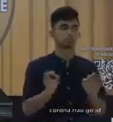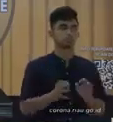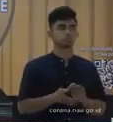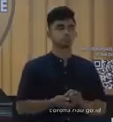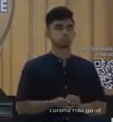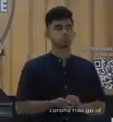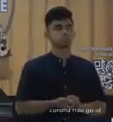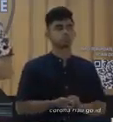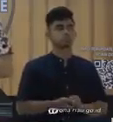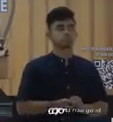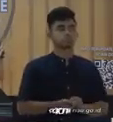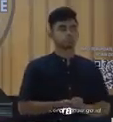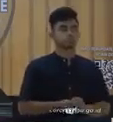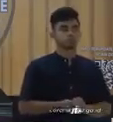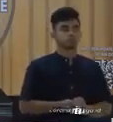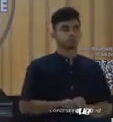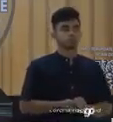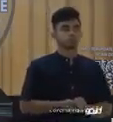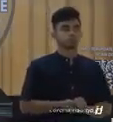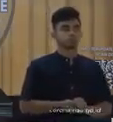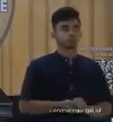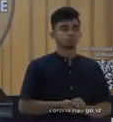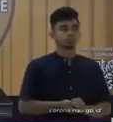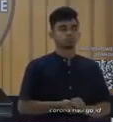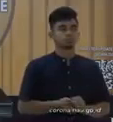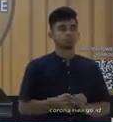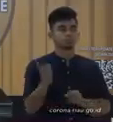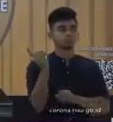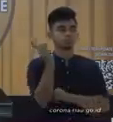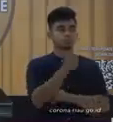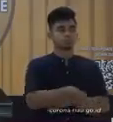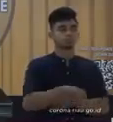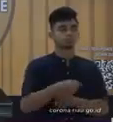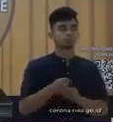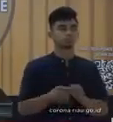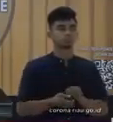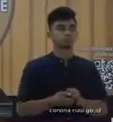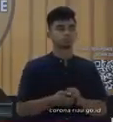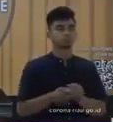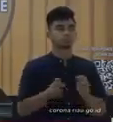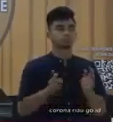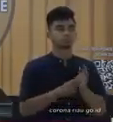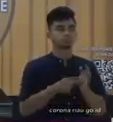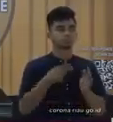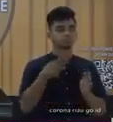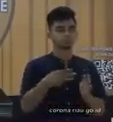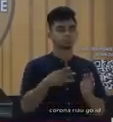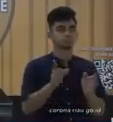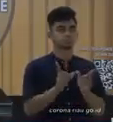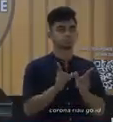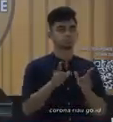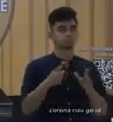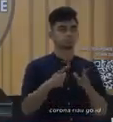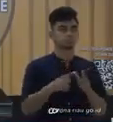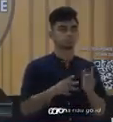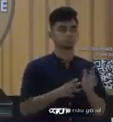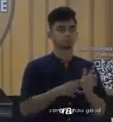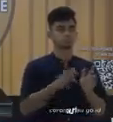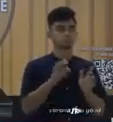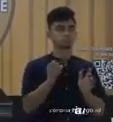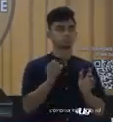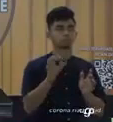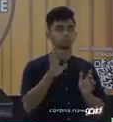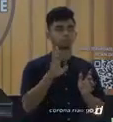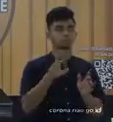Artinya mau diberlakukan kata istilahnya new normal atau apa normal atau apapun, yang penting Anda pakai